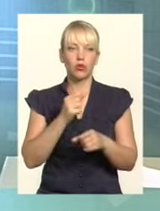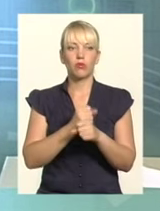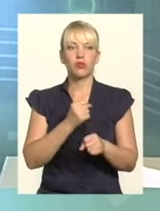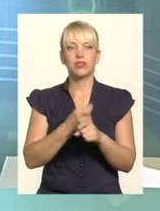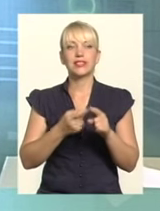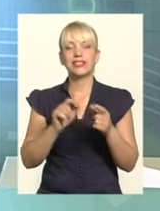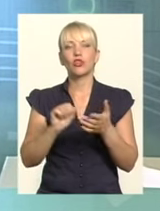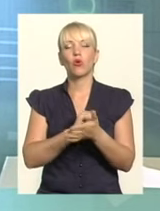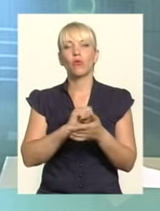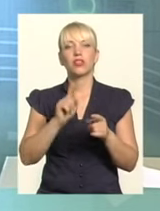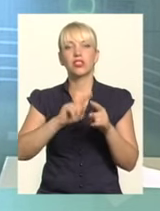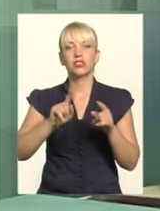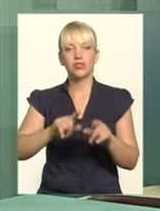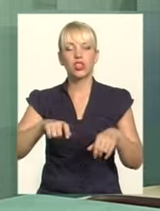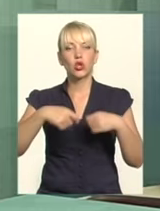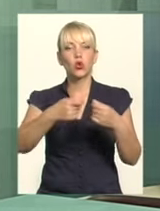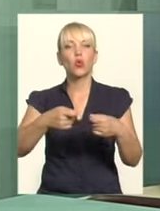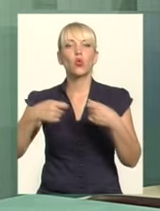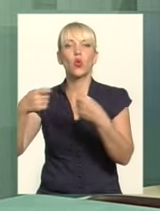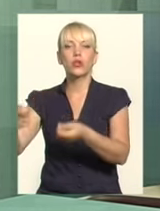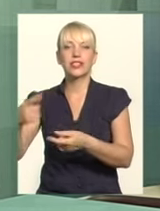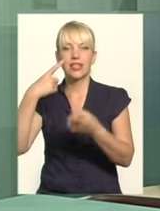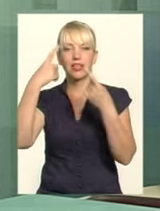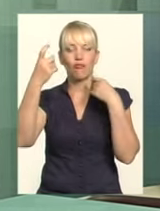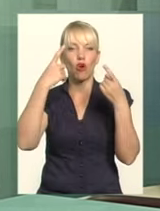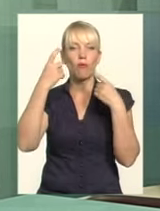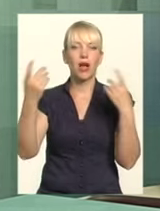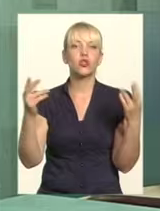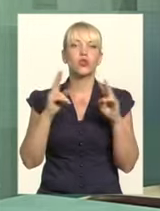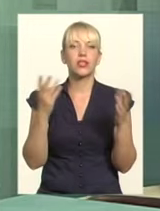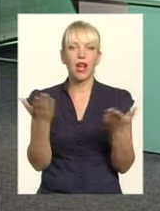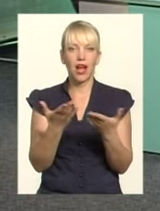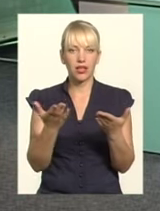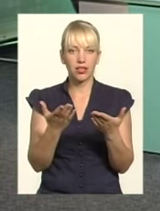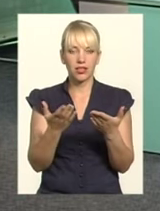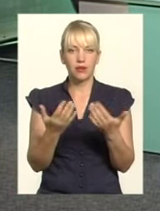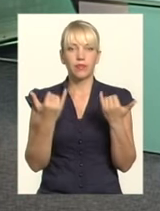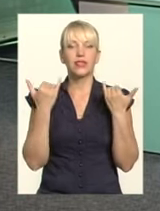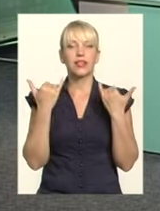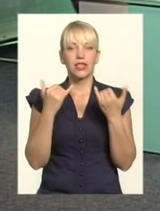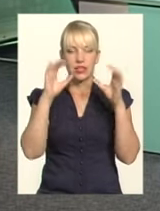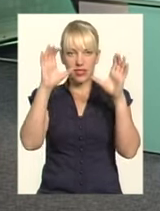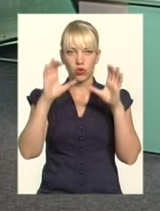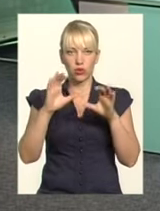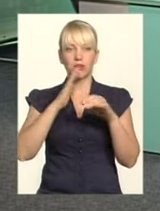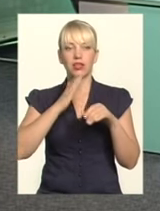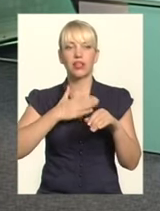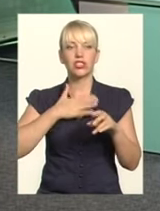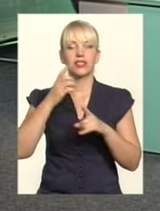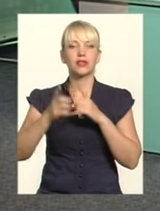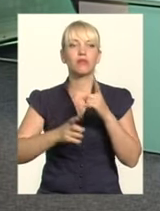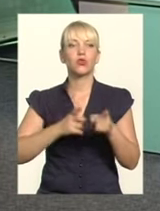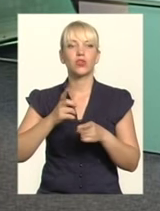ті документи і доносили до людей інформацію, яким чином нині, ну, законодавство наше змінюється,